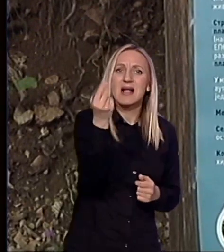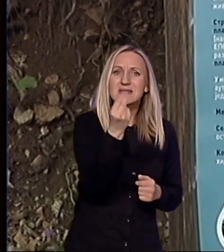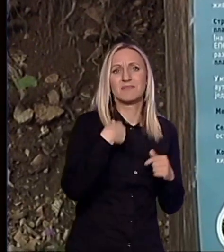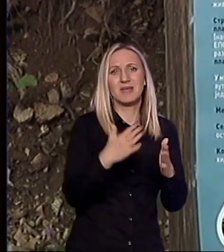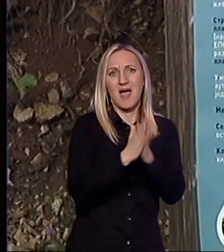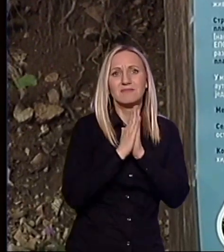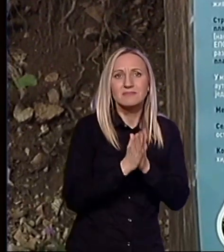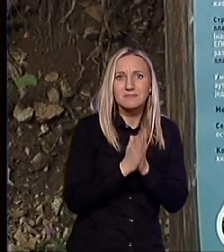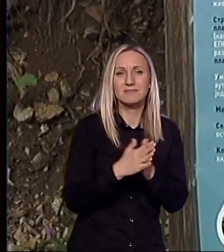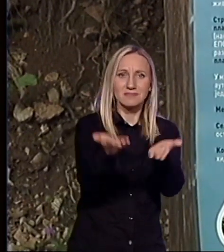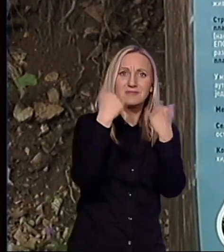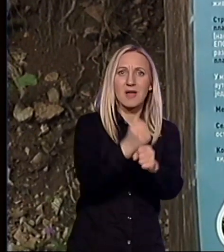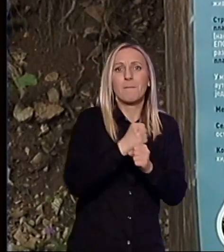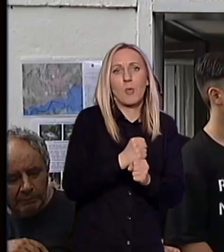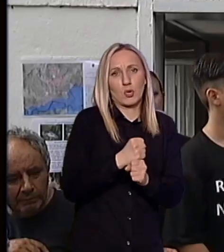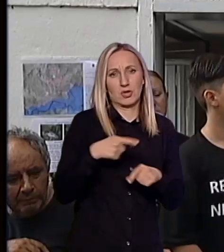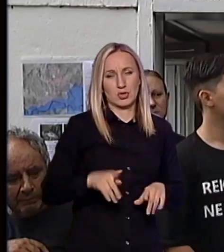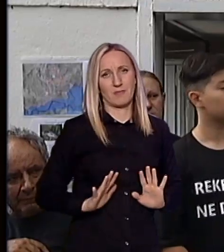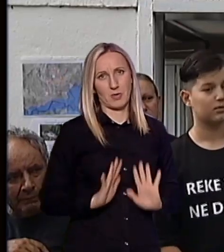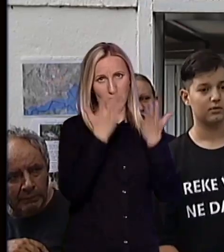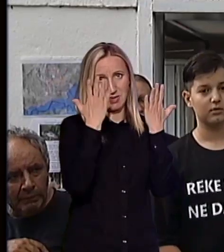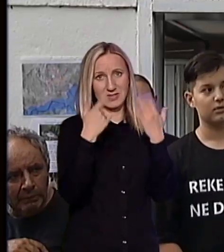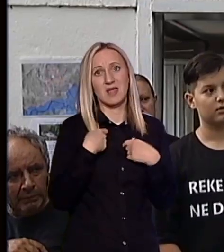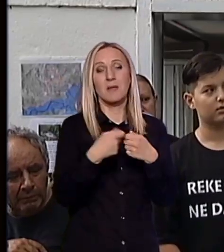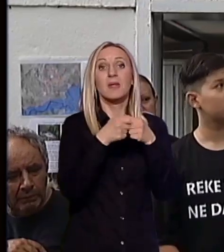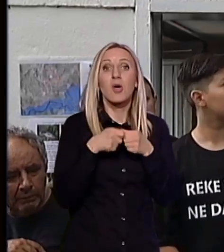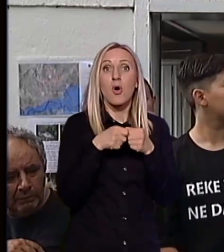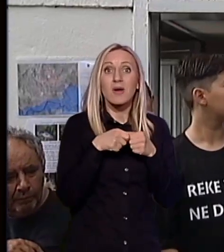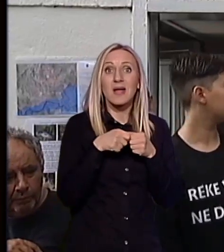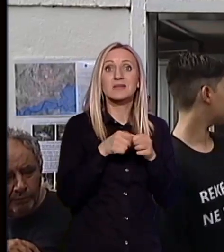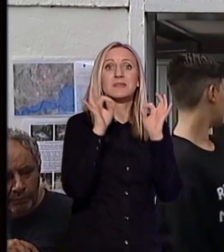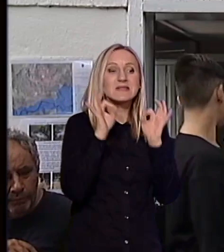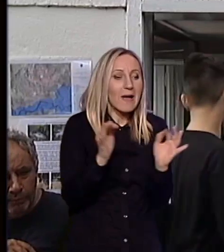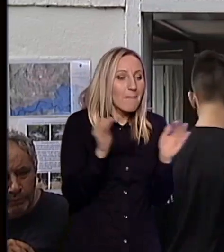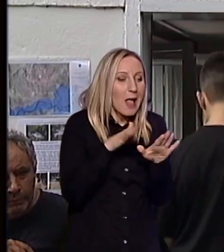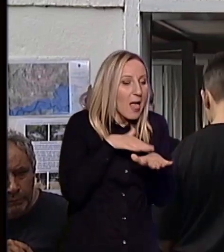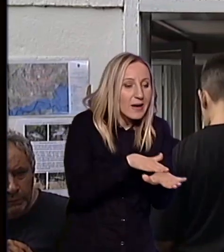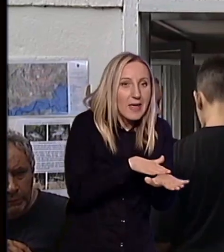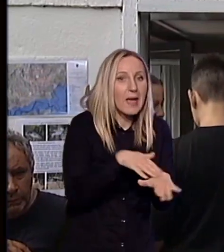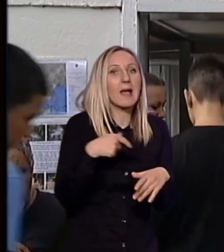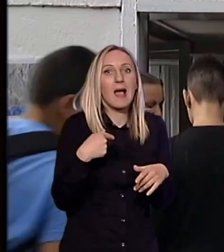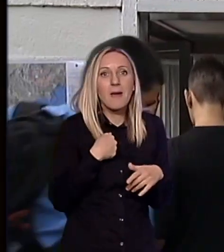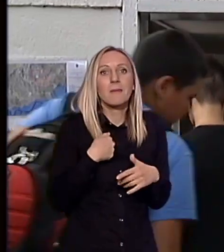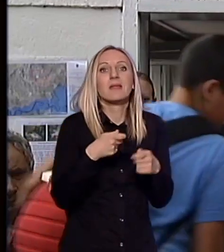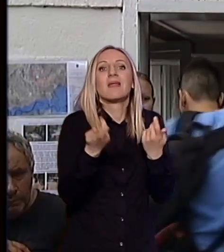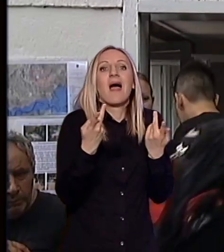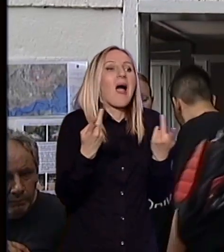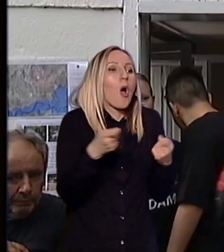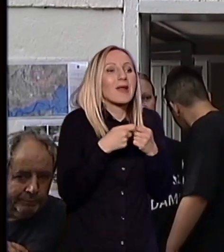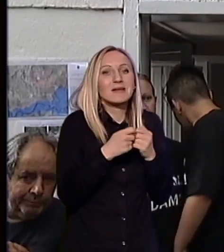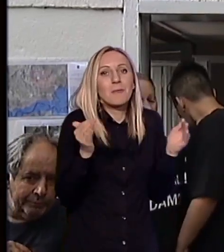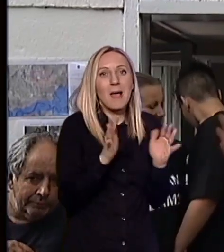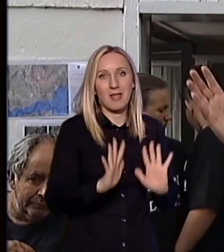Srbiju da podržimo ove proteste i da organizujemo na svakoj maloj rečici, da organizujemo po jedan mini